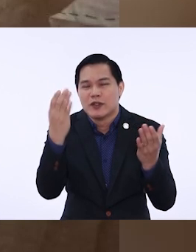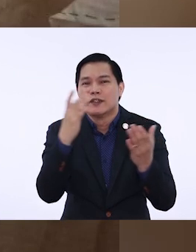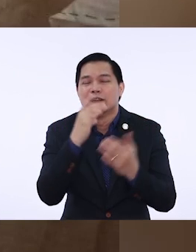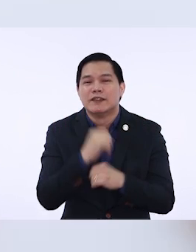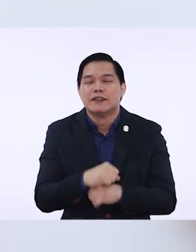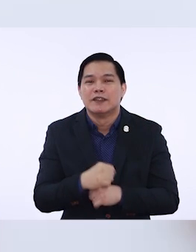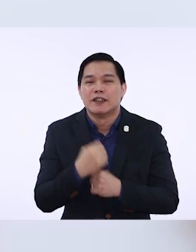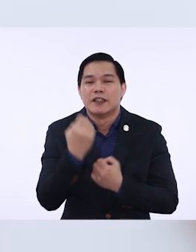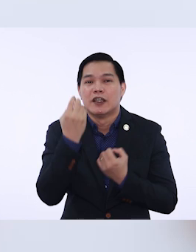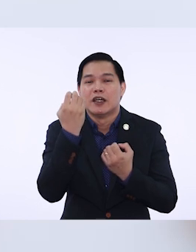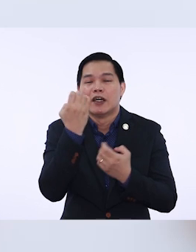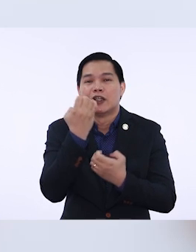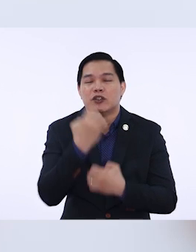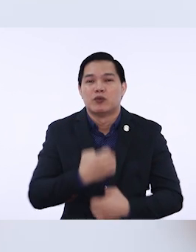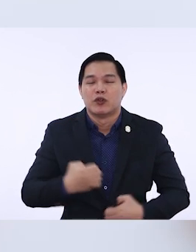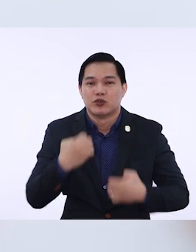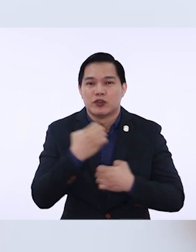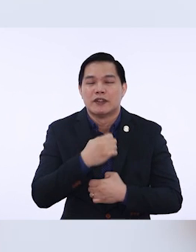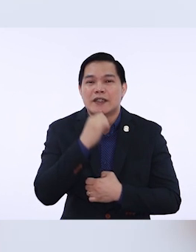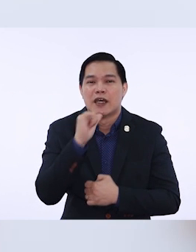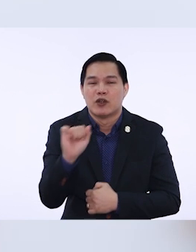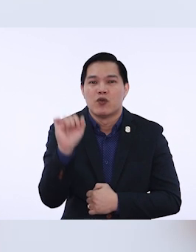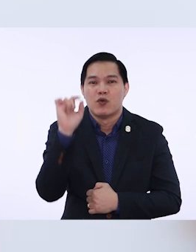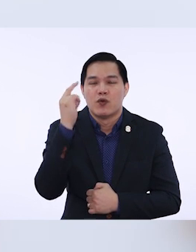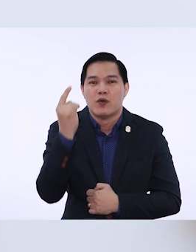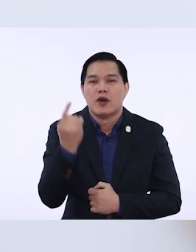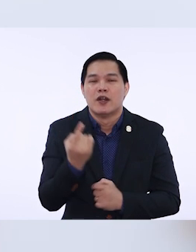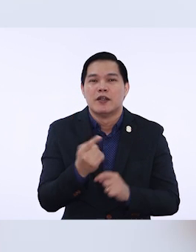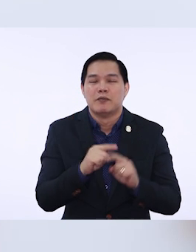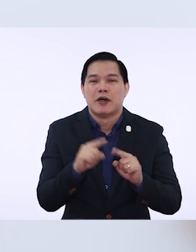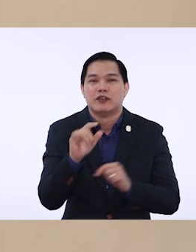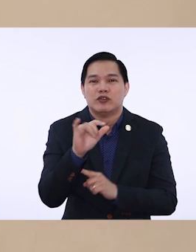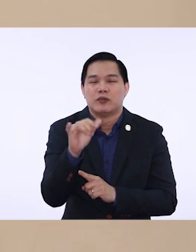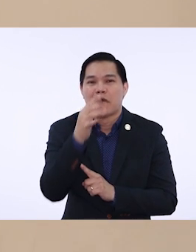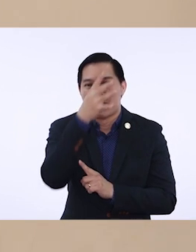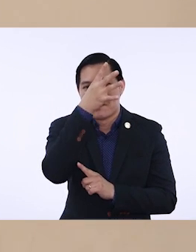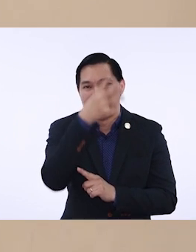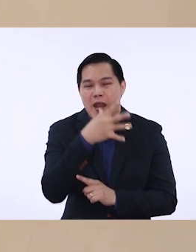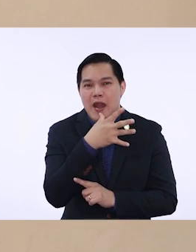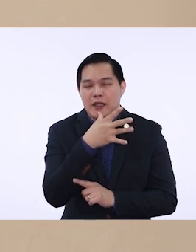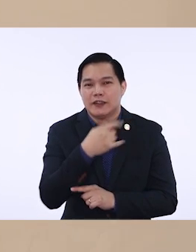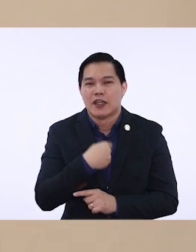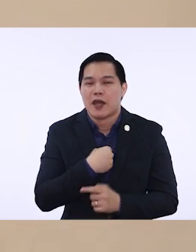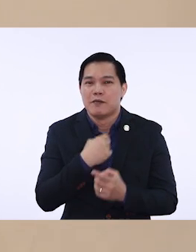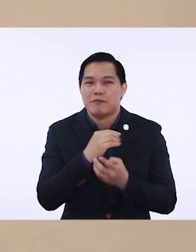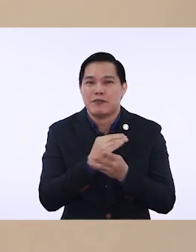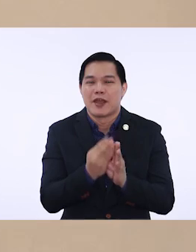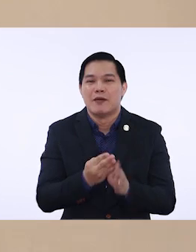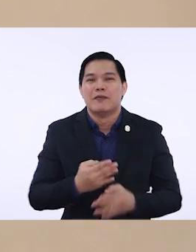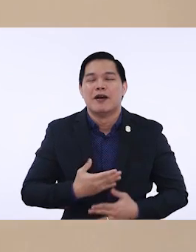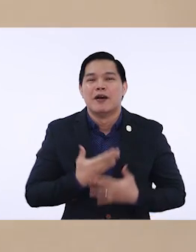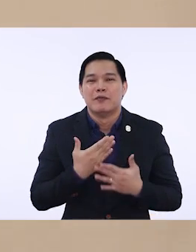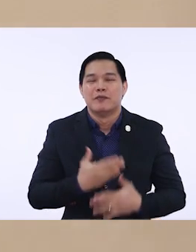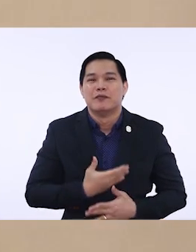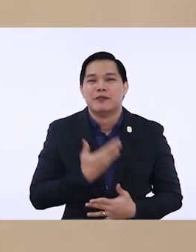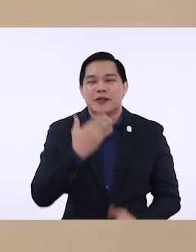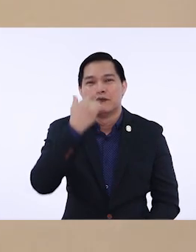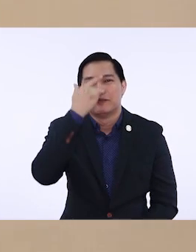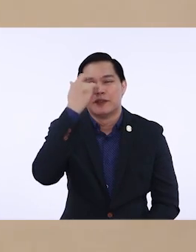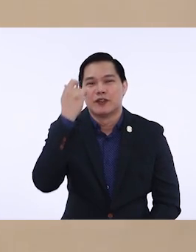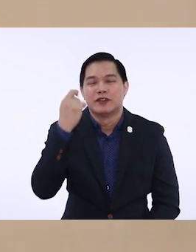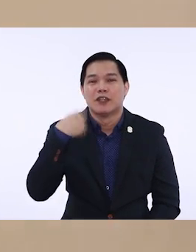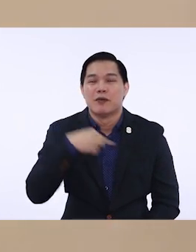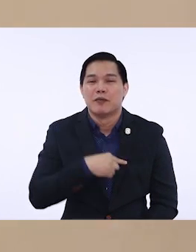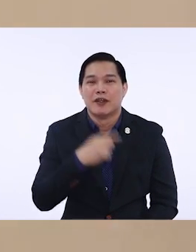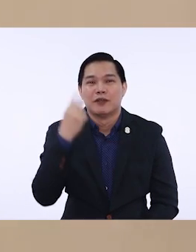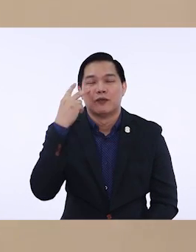hindi lamang sa kanila, kundi pati na rin sa kanilang mga magulang. Ako po ay naging masaya po sapagkat kami po